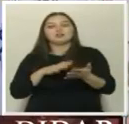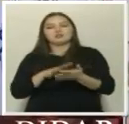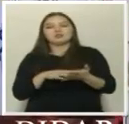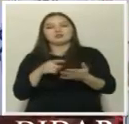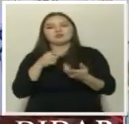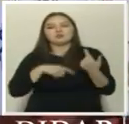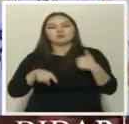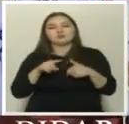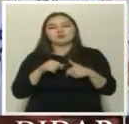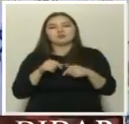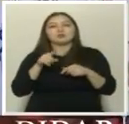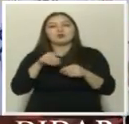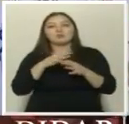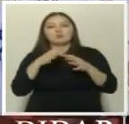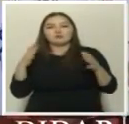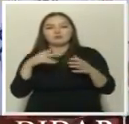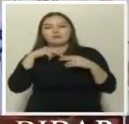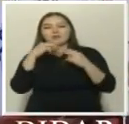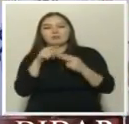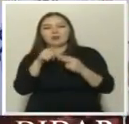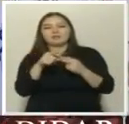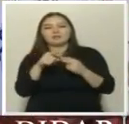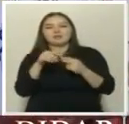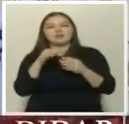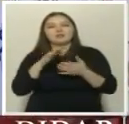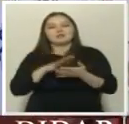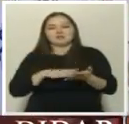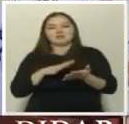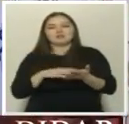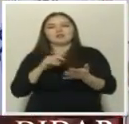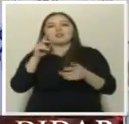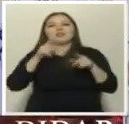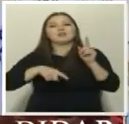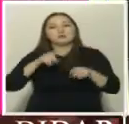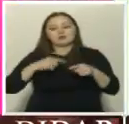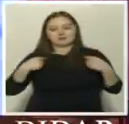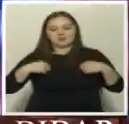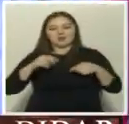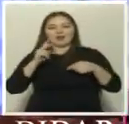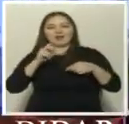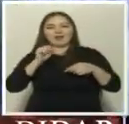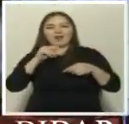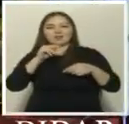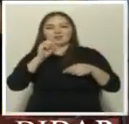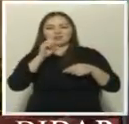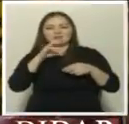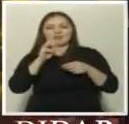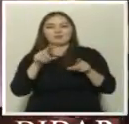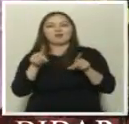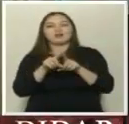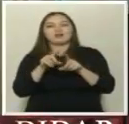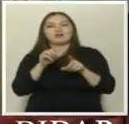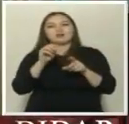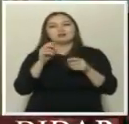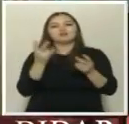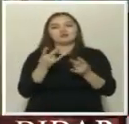искусственного меха уделяется больше внимания чем натуральному причина защите фауны несмотря на изменения в мире моды